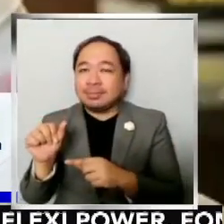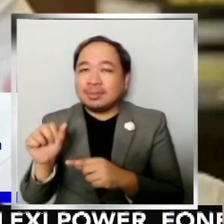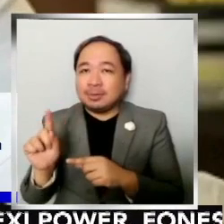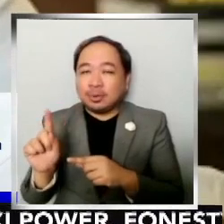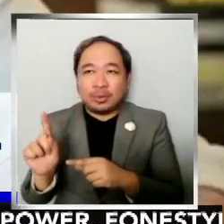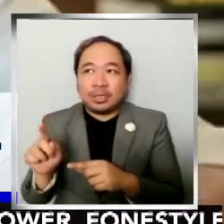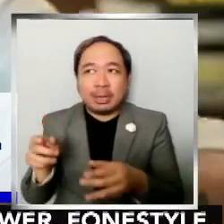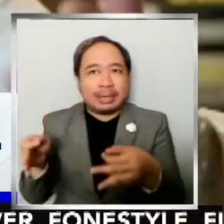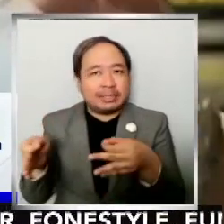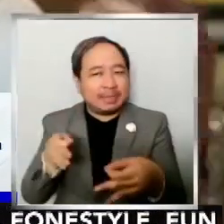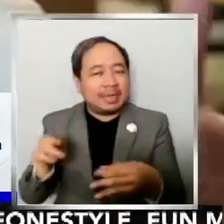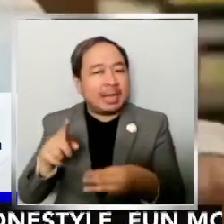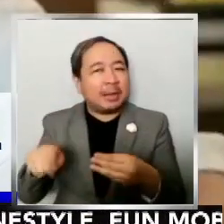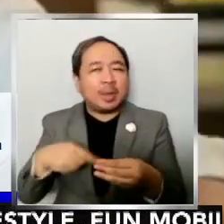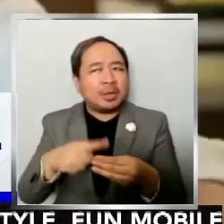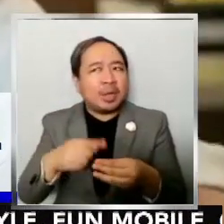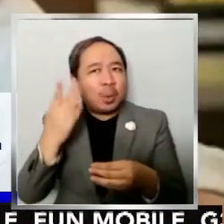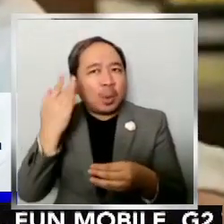atin yung